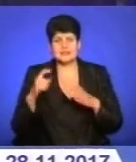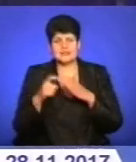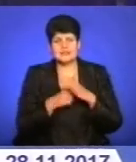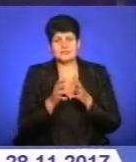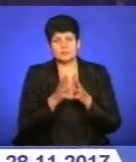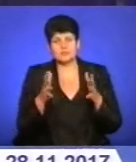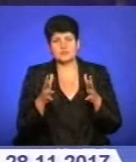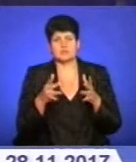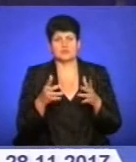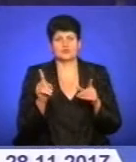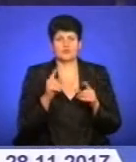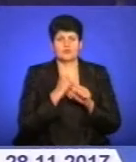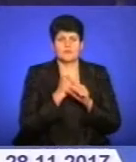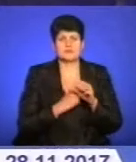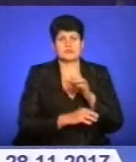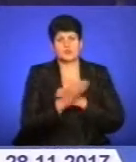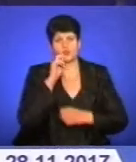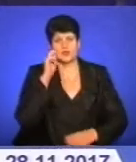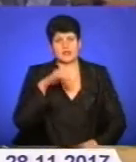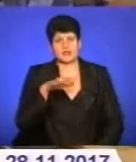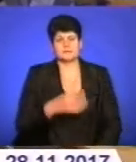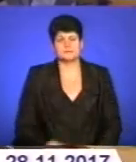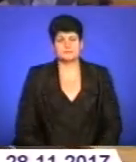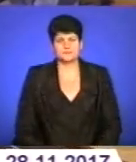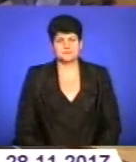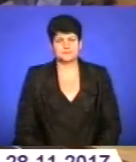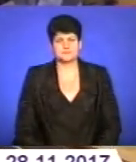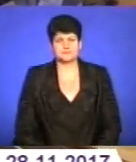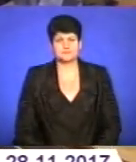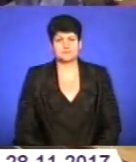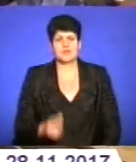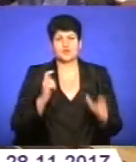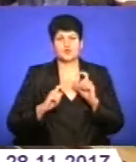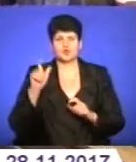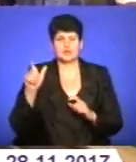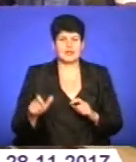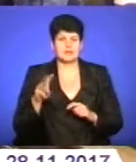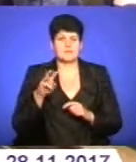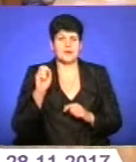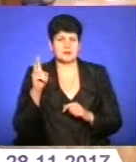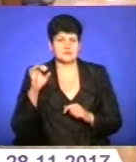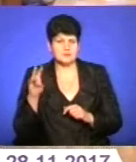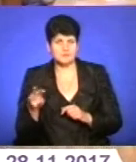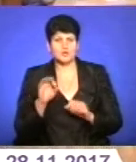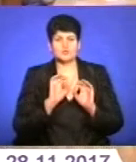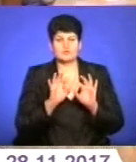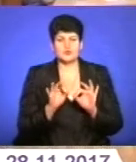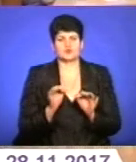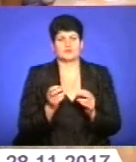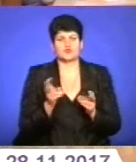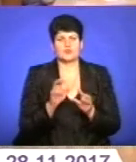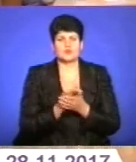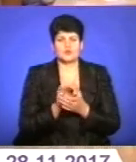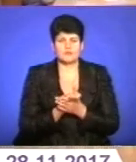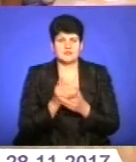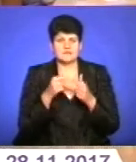сході країни. Детальніше у сюжеті Богдана Боденчука. Студент Максим Ізінюк розповідає, прийшов, щоб познайомитись з видами